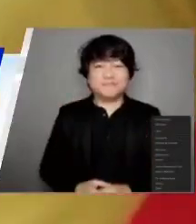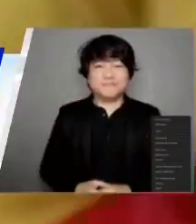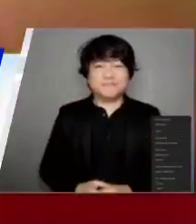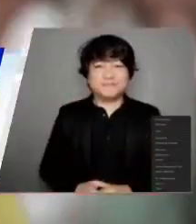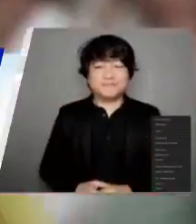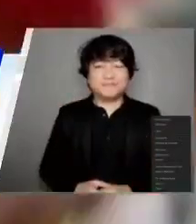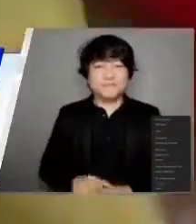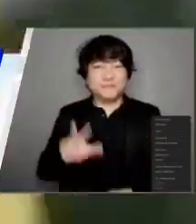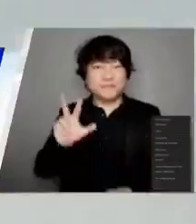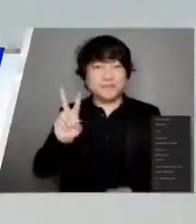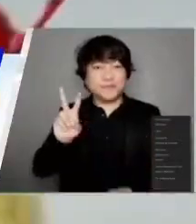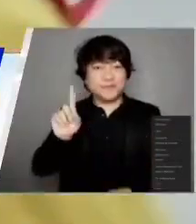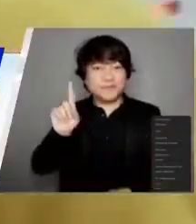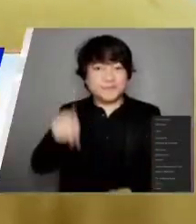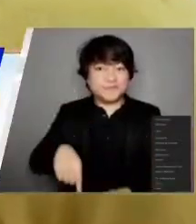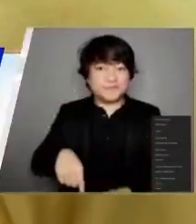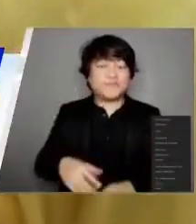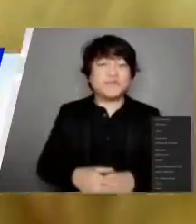3, 2, 1.